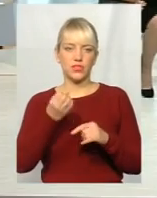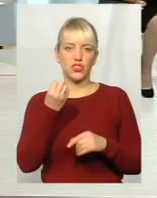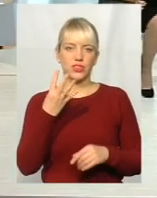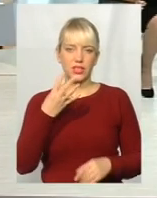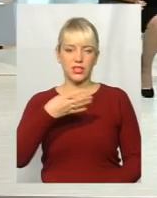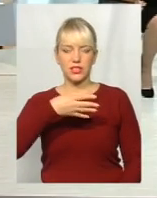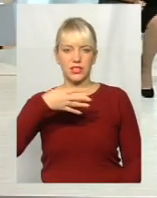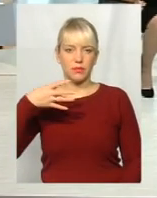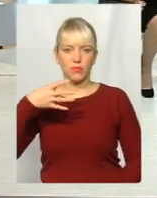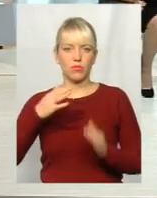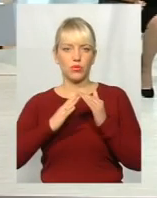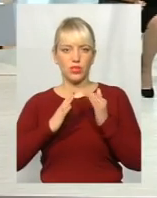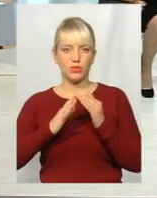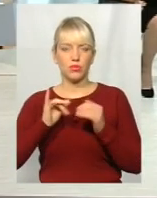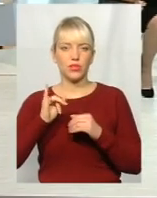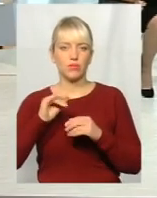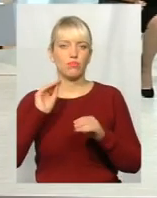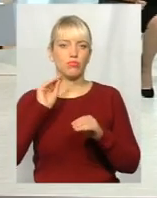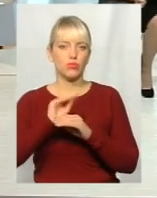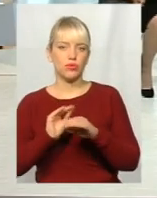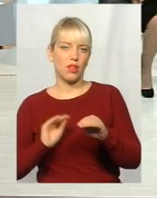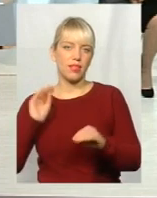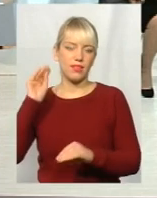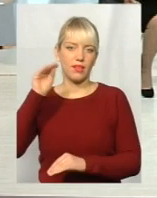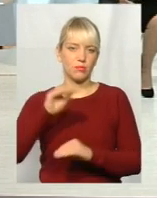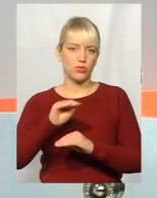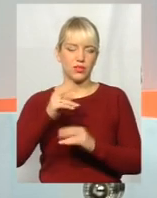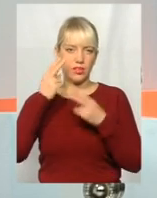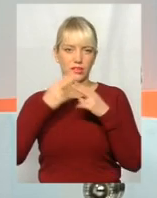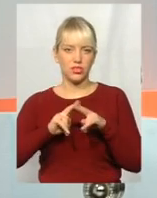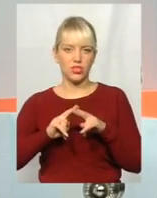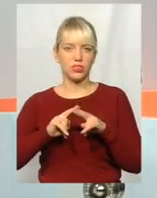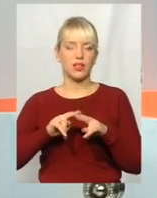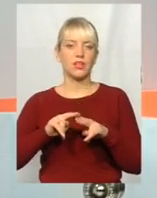14-поверховий будинок, плюс з надбудовою технічного поверху і так далі.